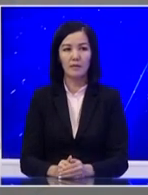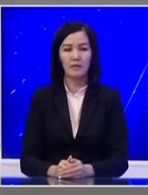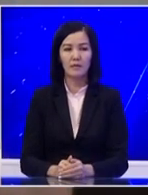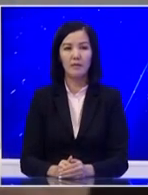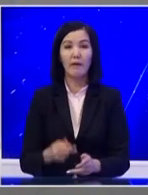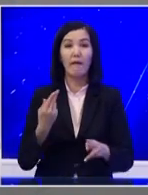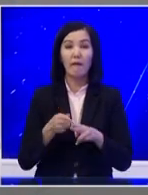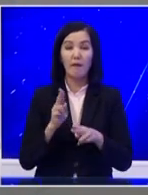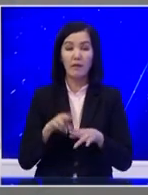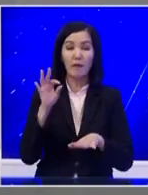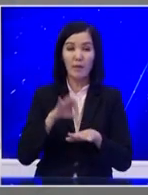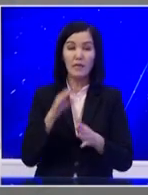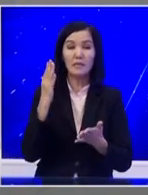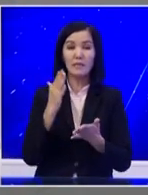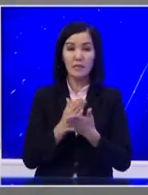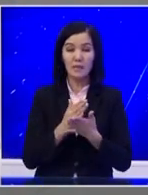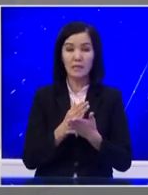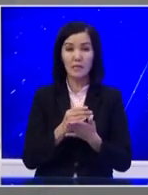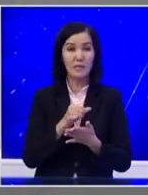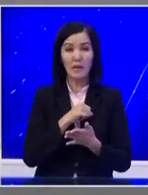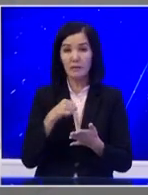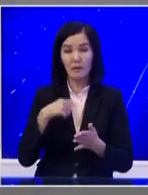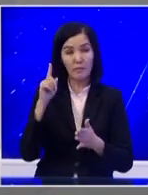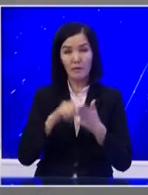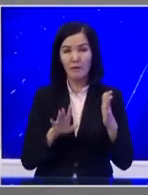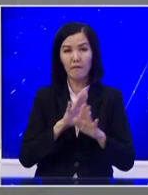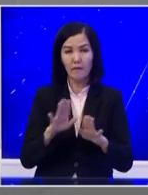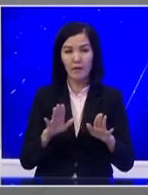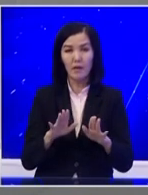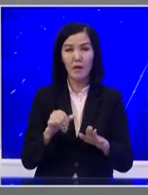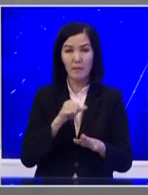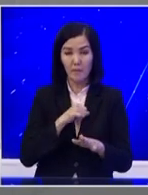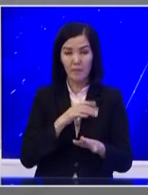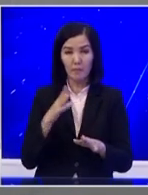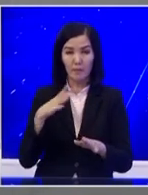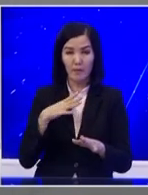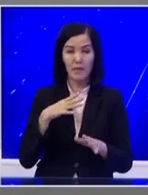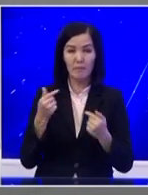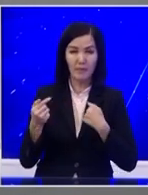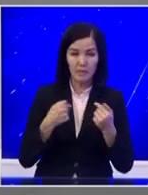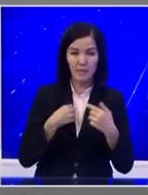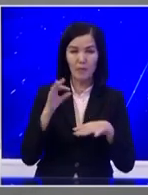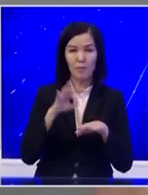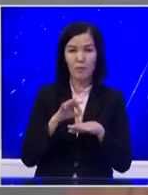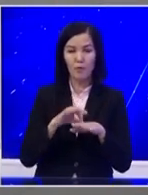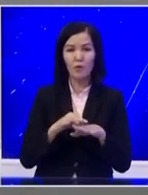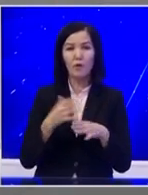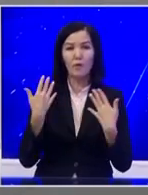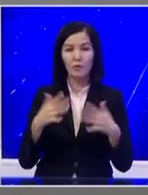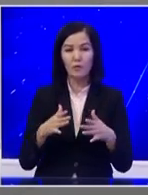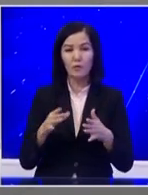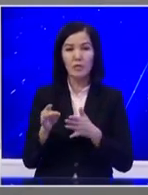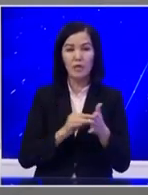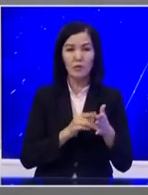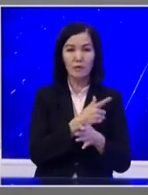Эта болезнь существует, я сам до последнего не верил, но она есть. Мы испытали ужасные боли во время болезни, думали, что все. Однако вовремя